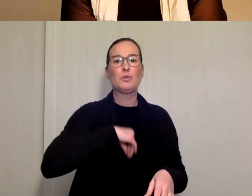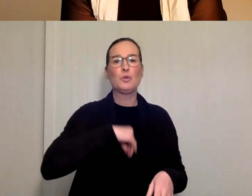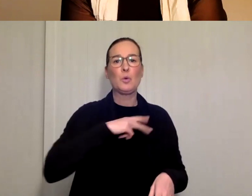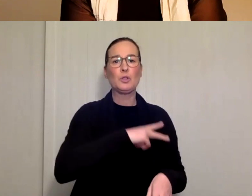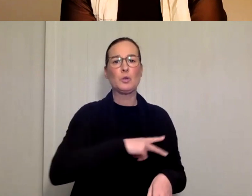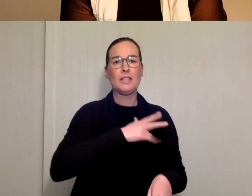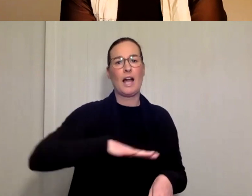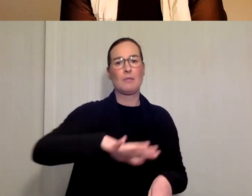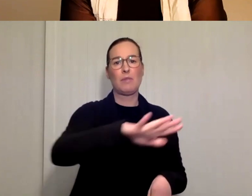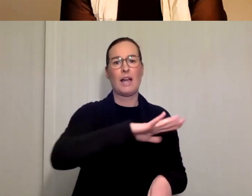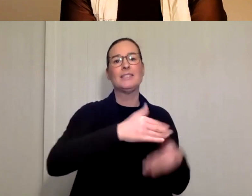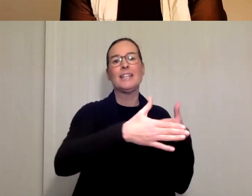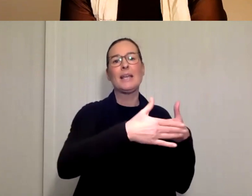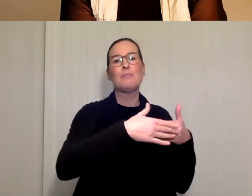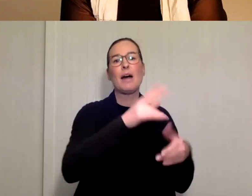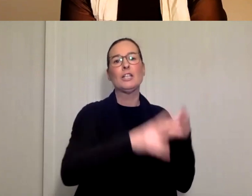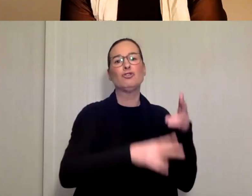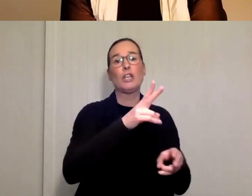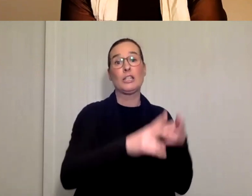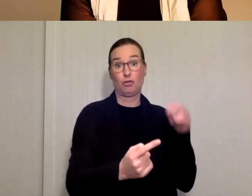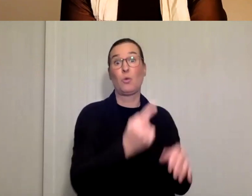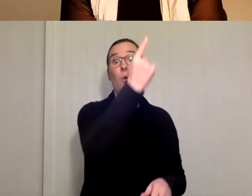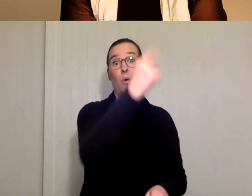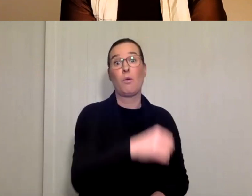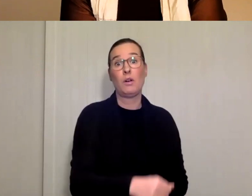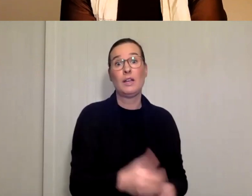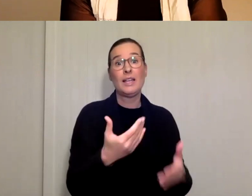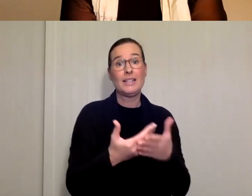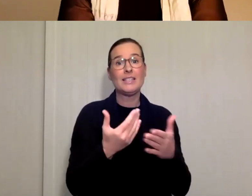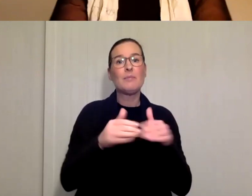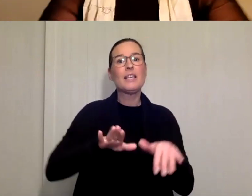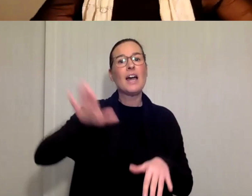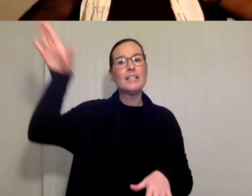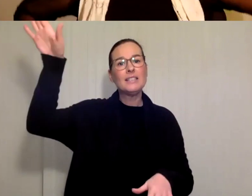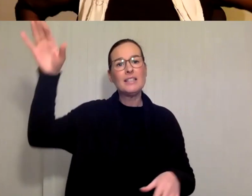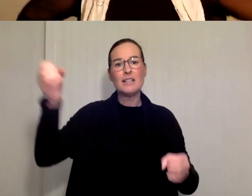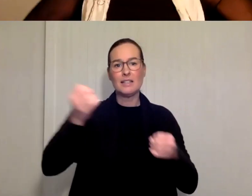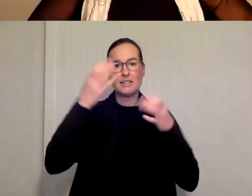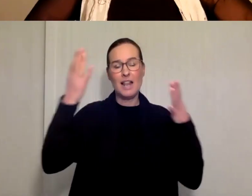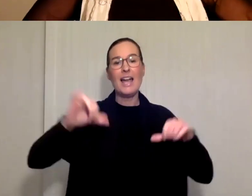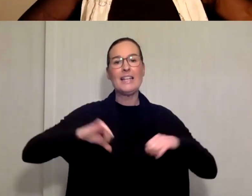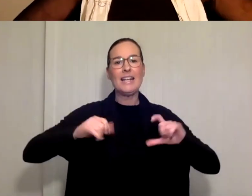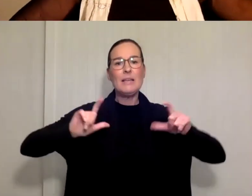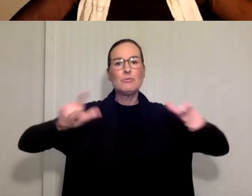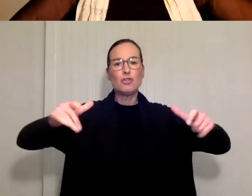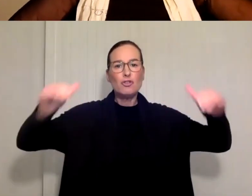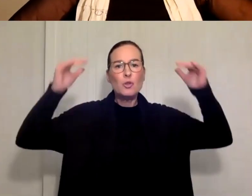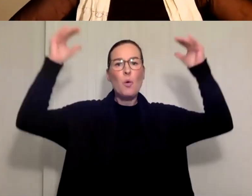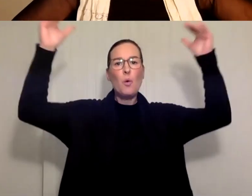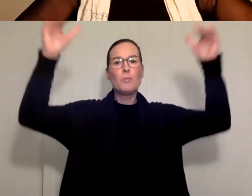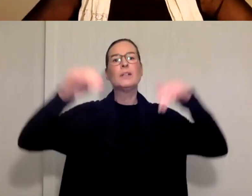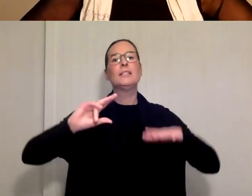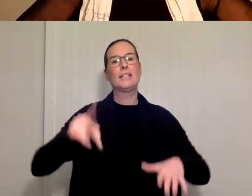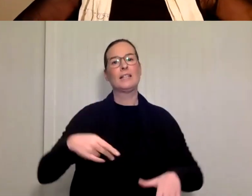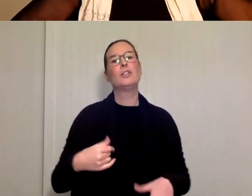Bereich immens sind. Das ist völlig klar. Deswegen ist die Hierarchie relativ klar, dass der Lebensschutz oben steht, dann kommen ökonomische Kriterien